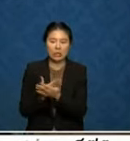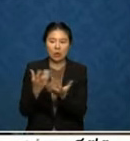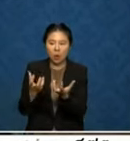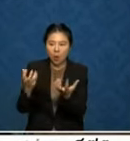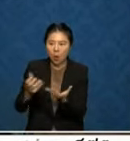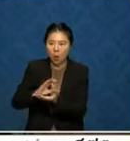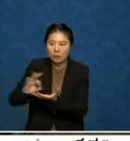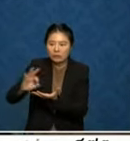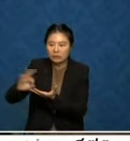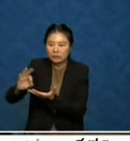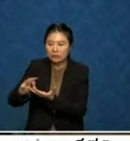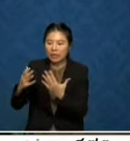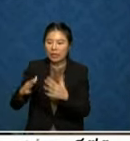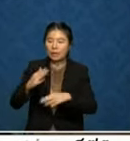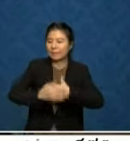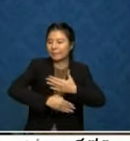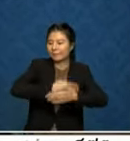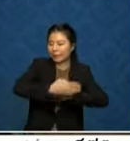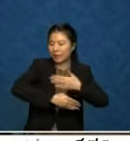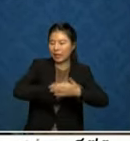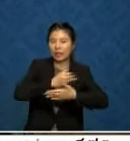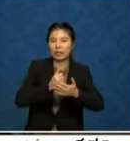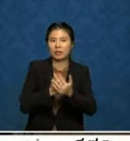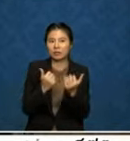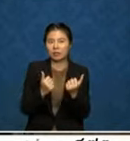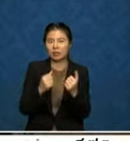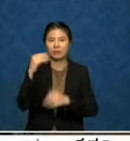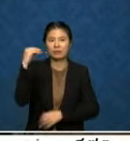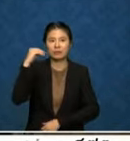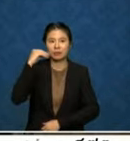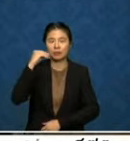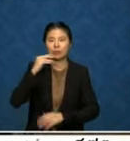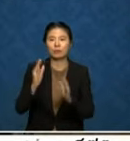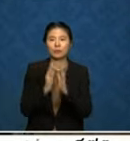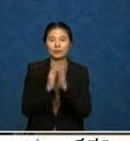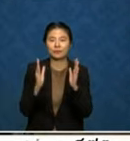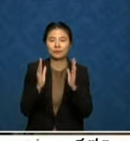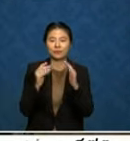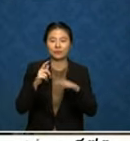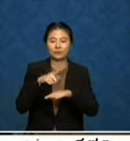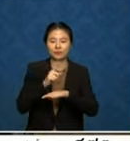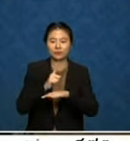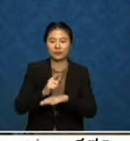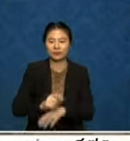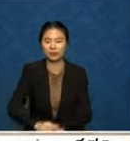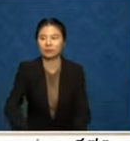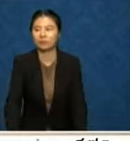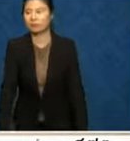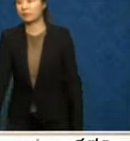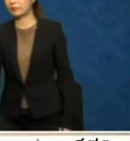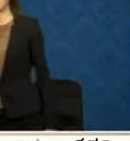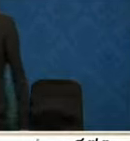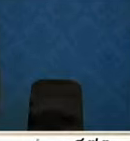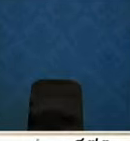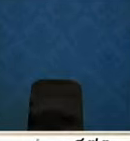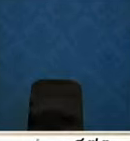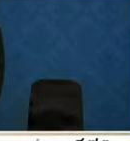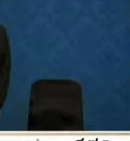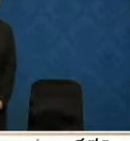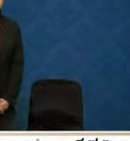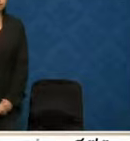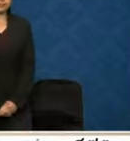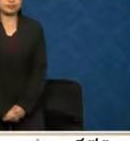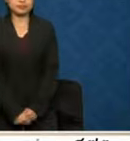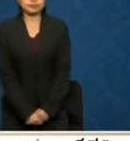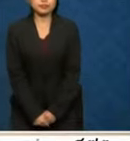ที่กำลังเกิดขึ้นในโลกออนไลน์ณปัจจุบันนี้ค่ะขอขอบคุณค่ะท่านประธาน ครับ